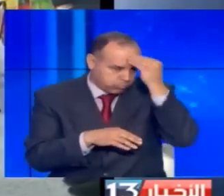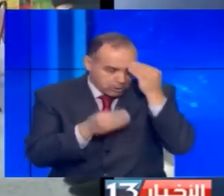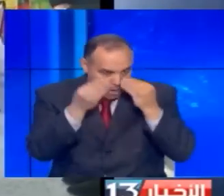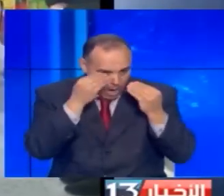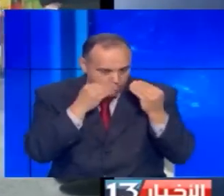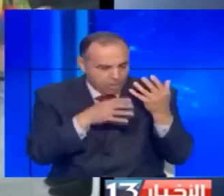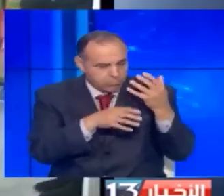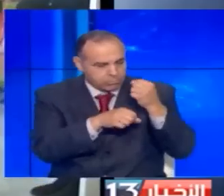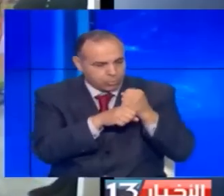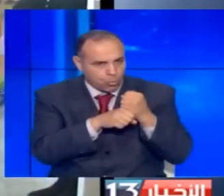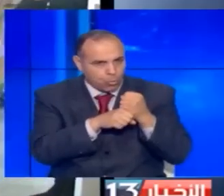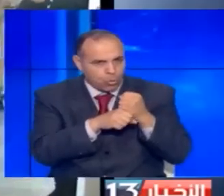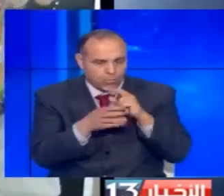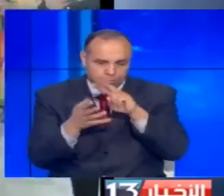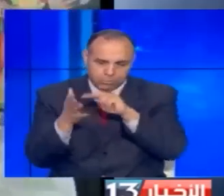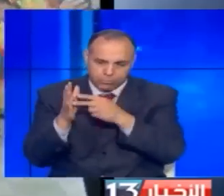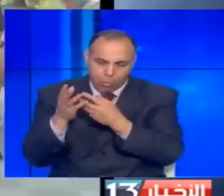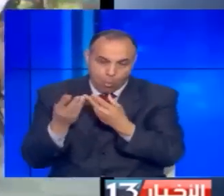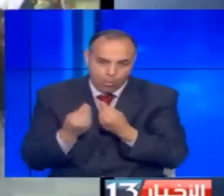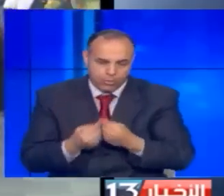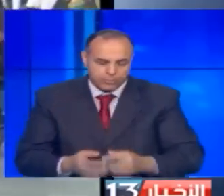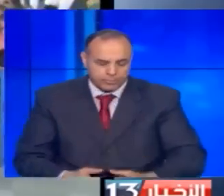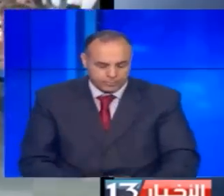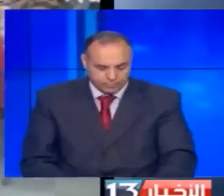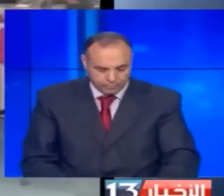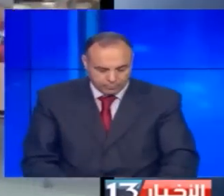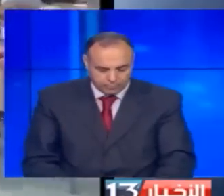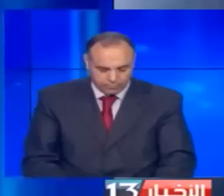محضنة للفنون.